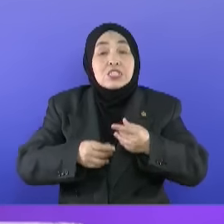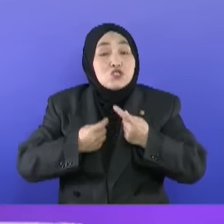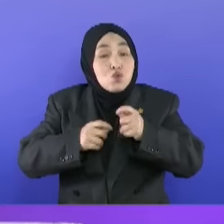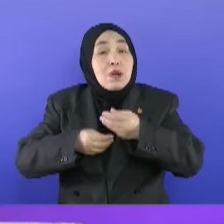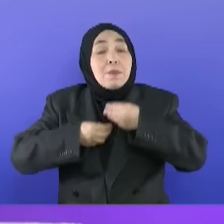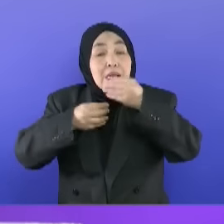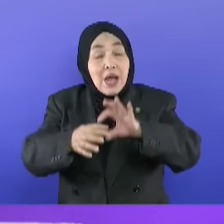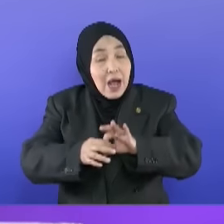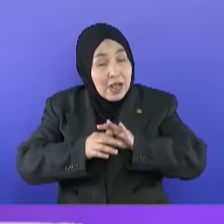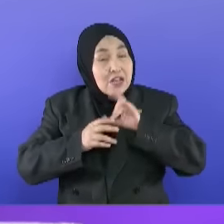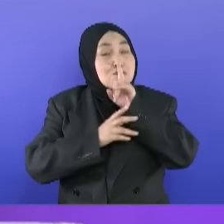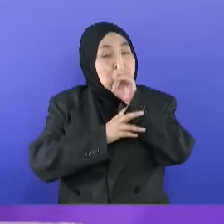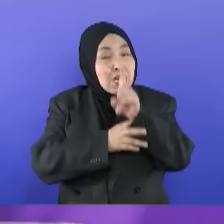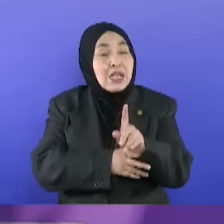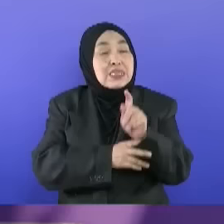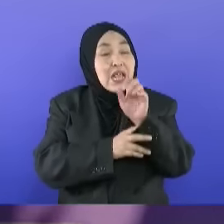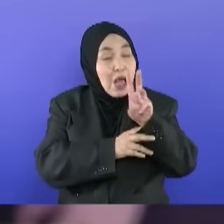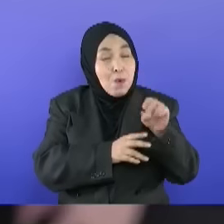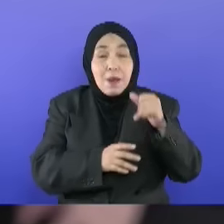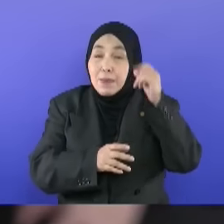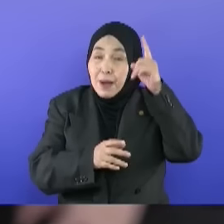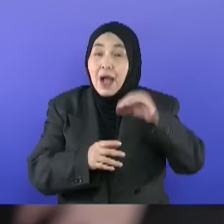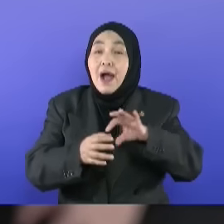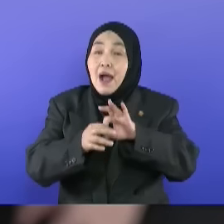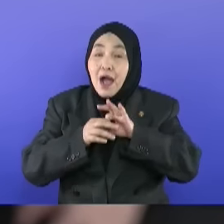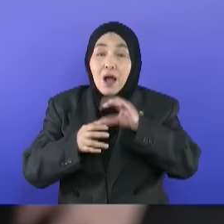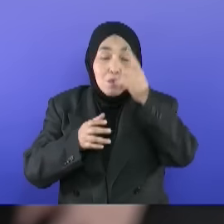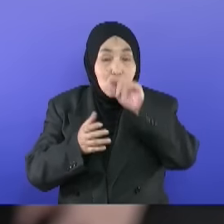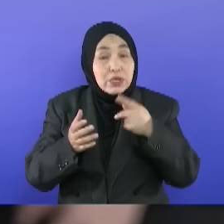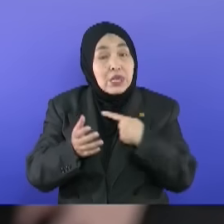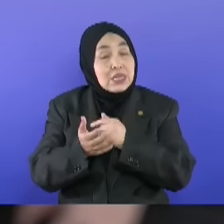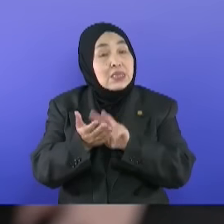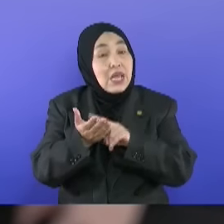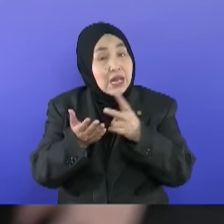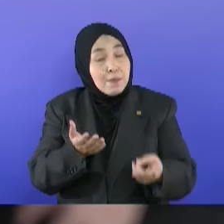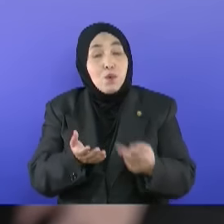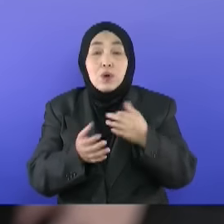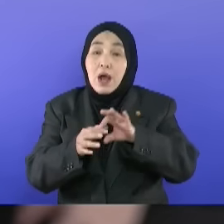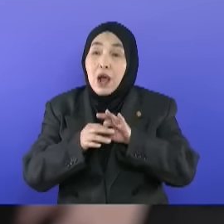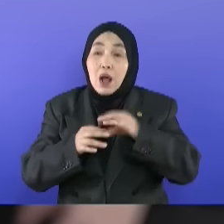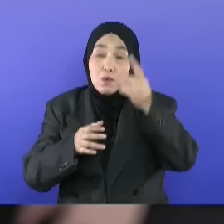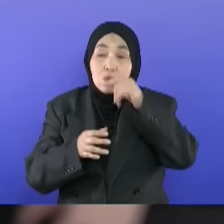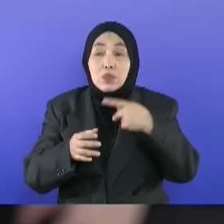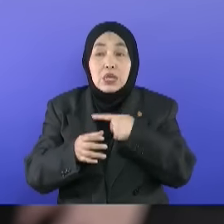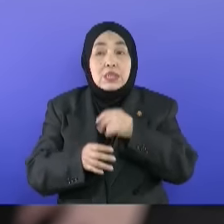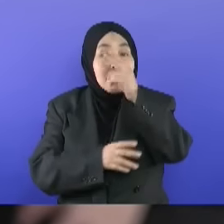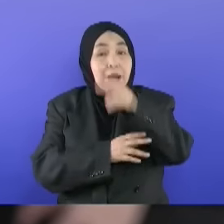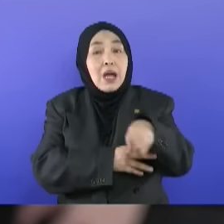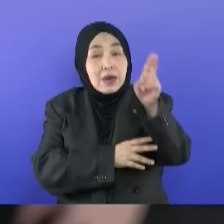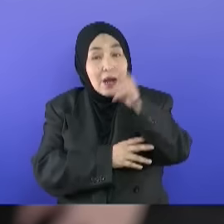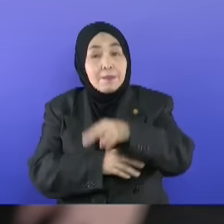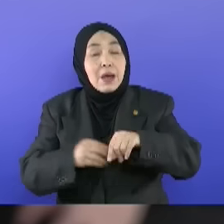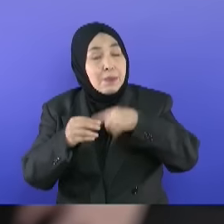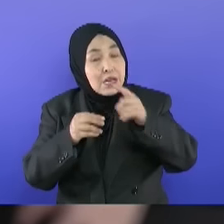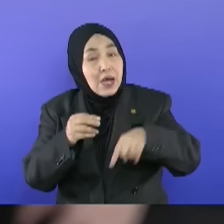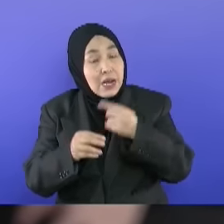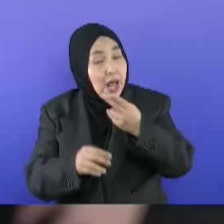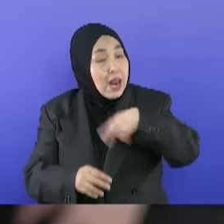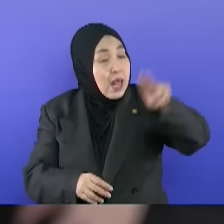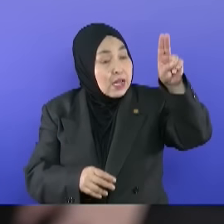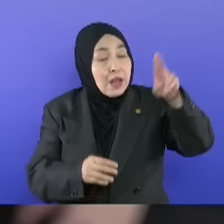yang sebenar-benar tilawah dengan memahami hak untuk kita tadabur, hak untuk kita mengharamkan perkara yang haram, halalkan